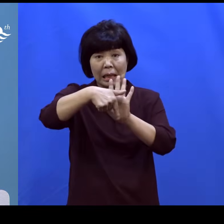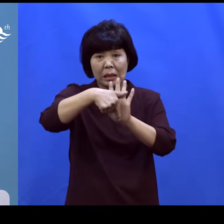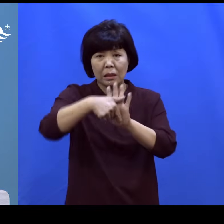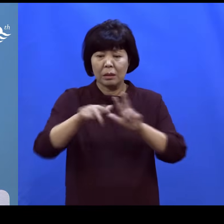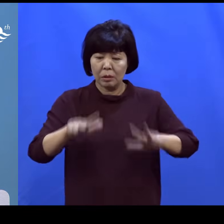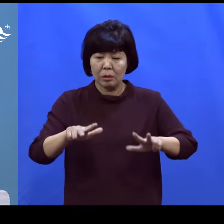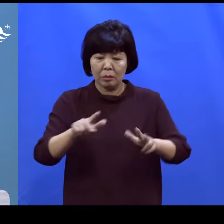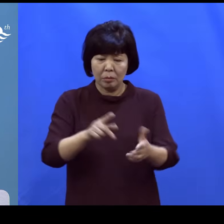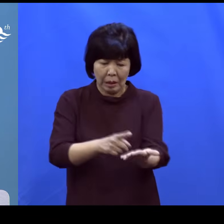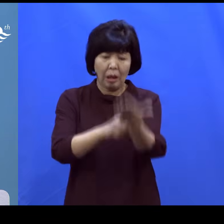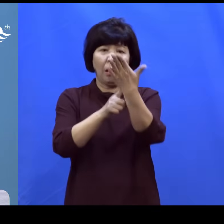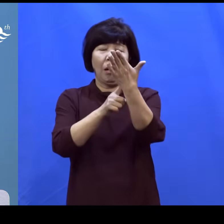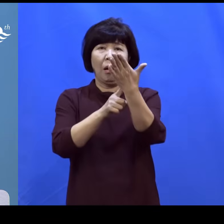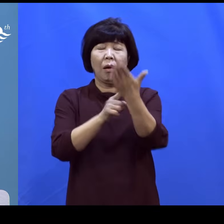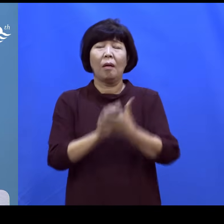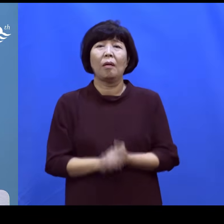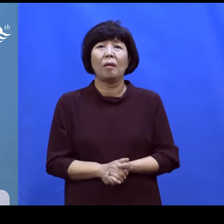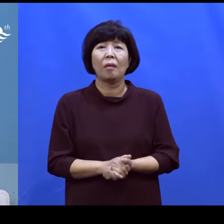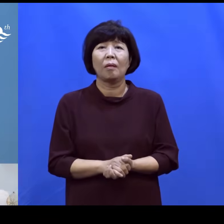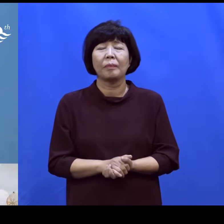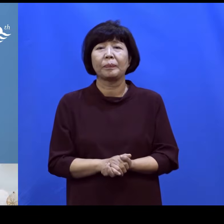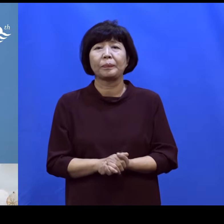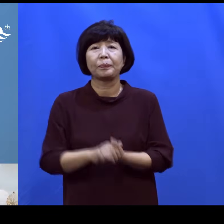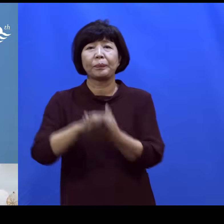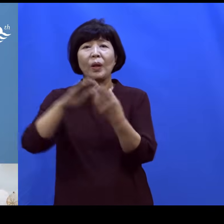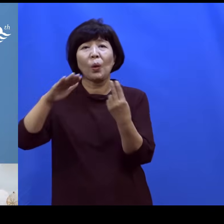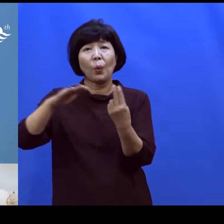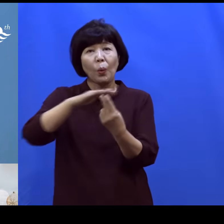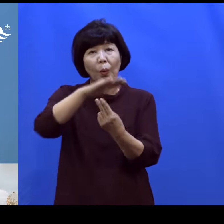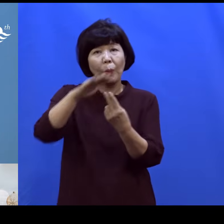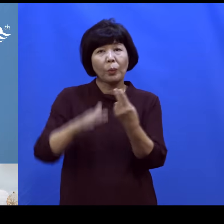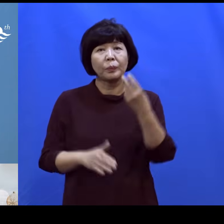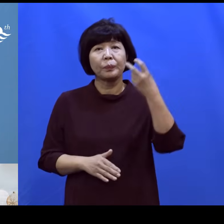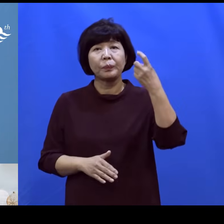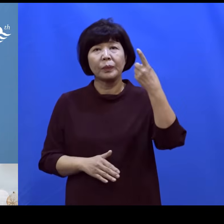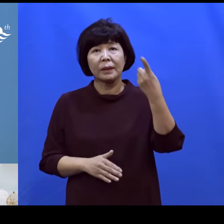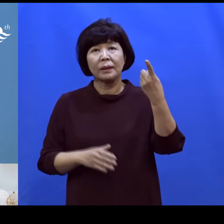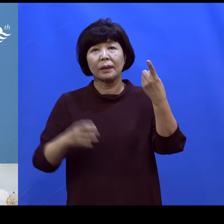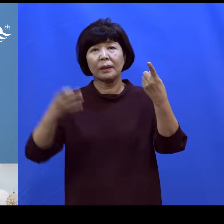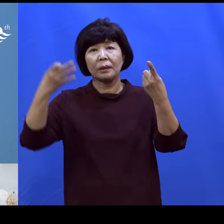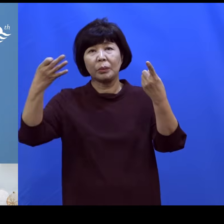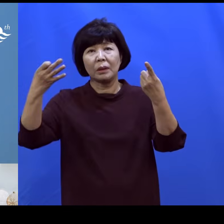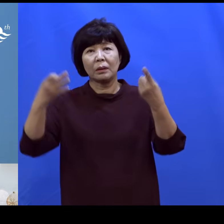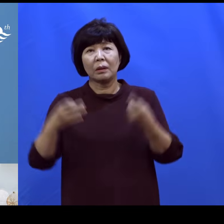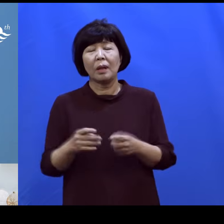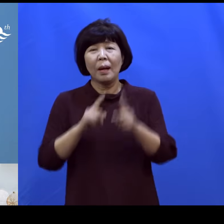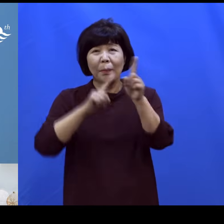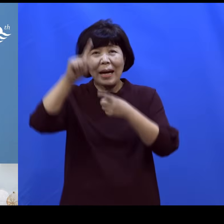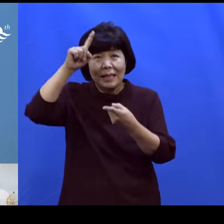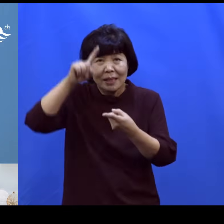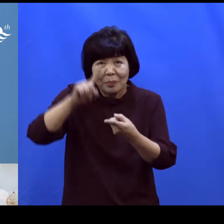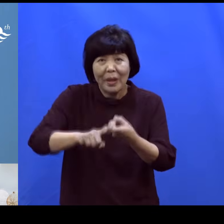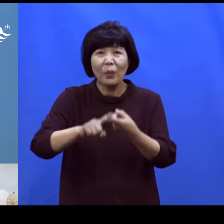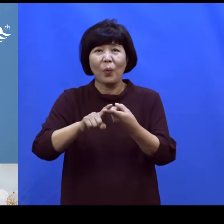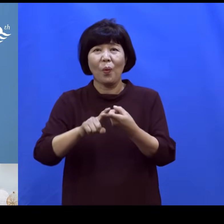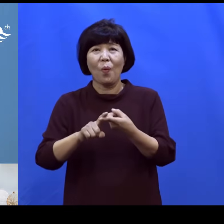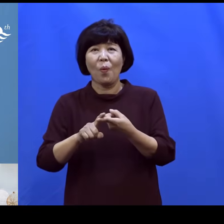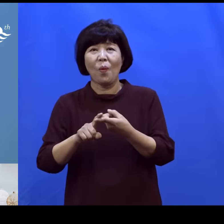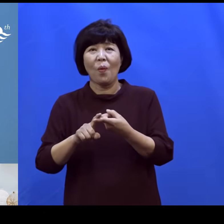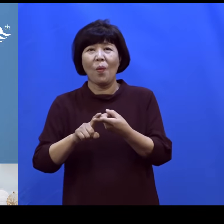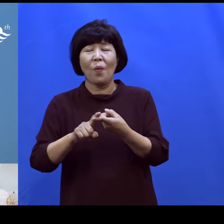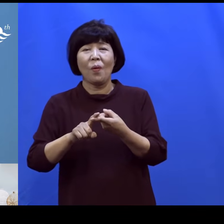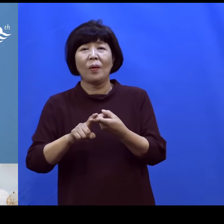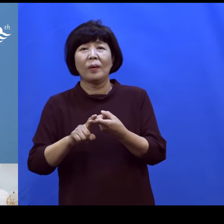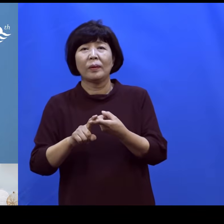것입니다. 그래서 요한복음 1장 14절에 말씀이 육신이 되어 우리 가운데 거하심에 우리가 그의 영광을 보니